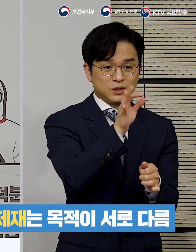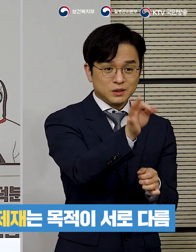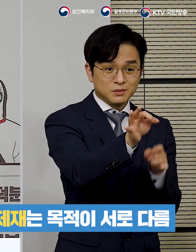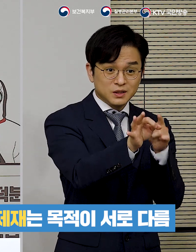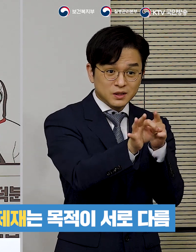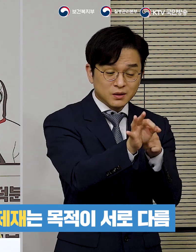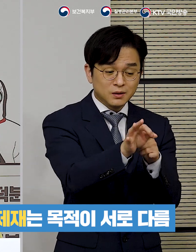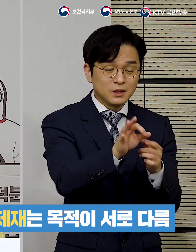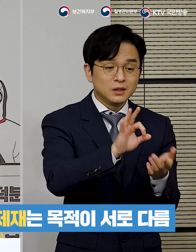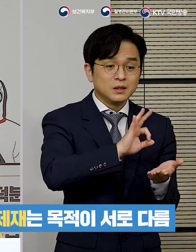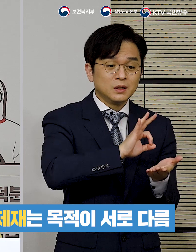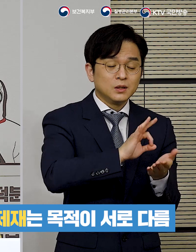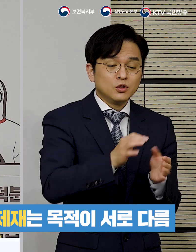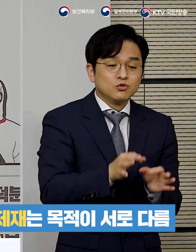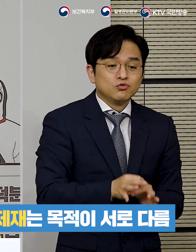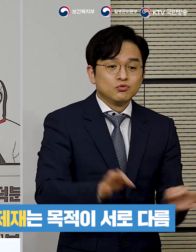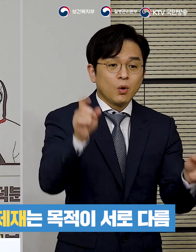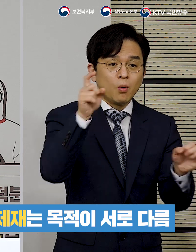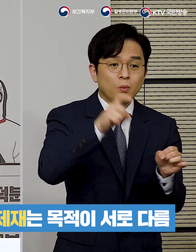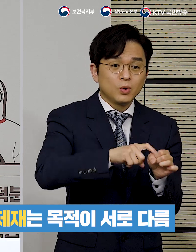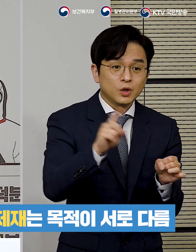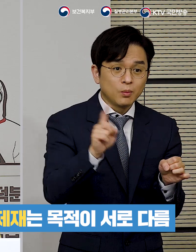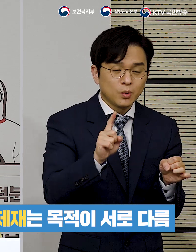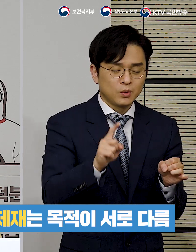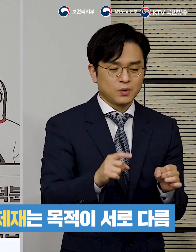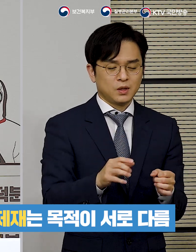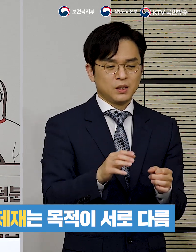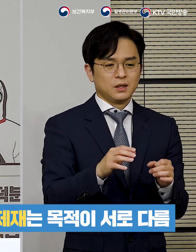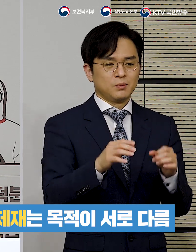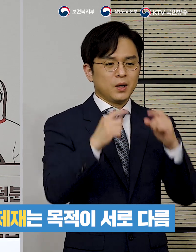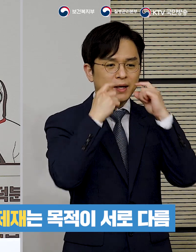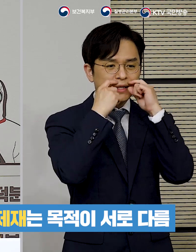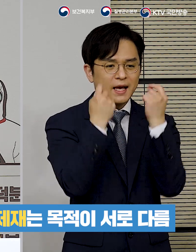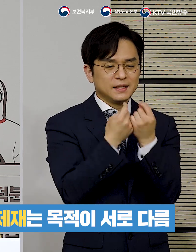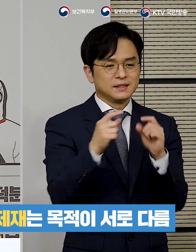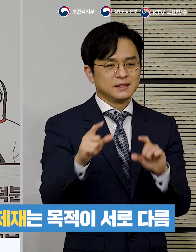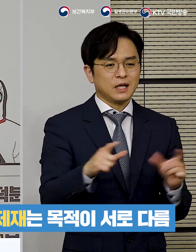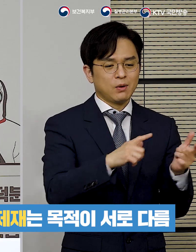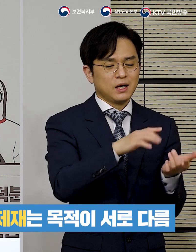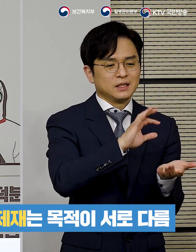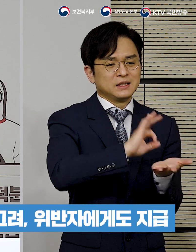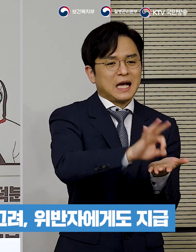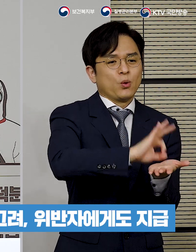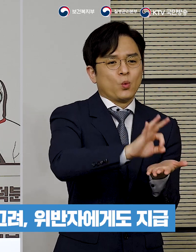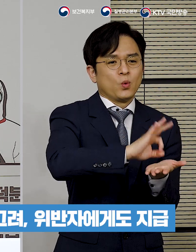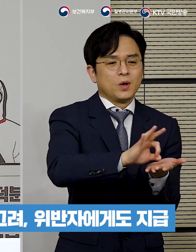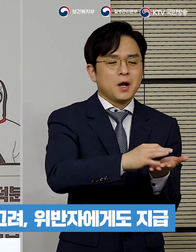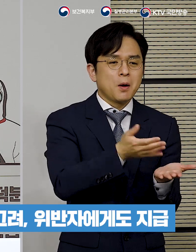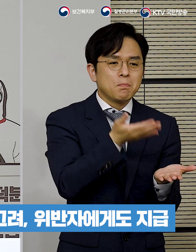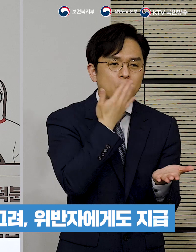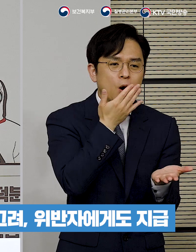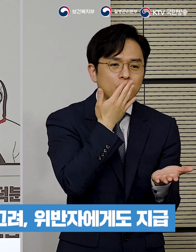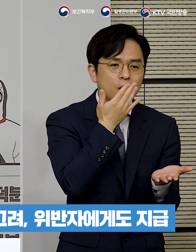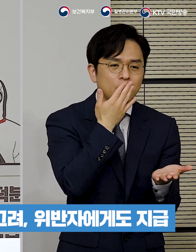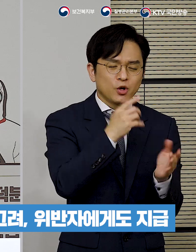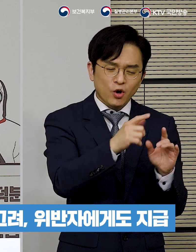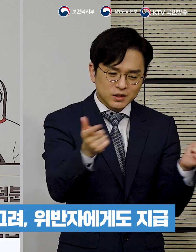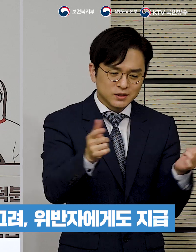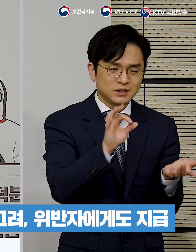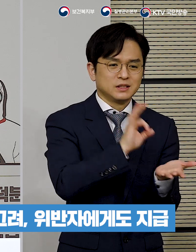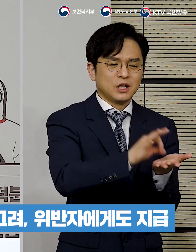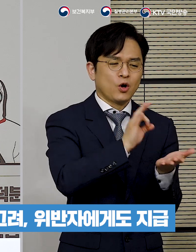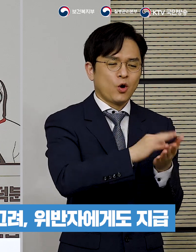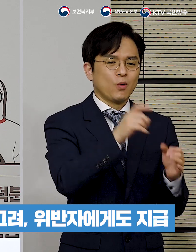있다는 이제 정부 내 의견이 제기가 되어 있습니다. 그래서 긴급재난지원금의 목적이 소득 보전과 소비 촉진을 위한